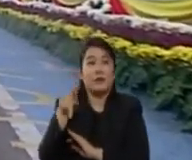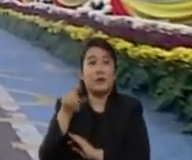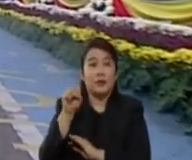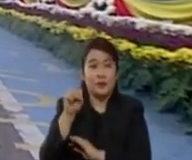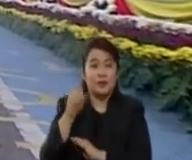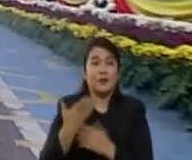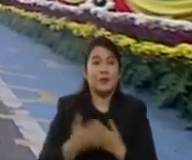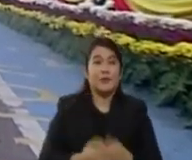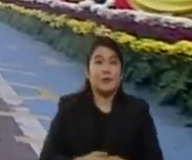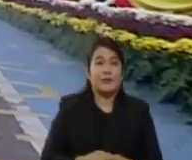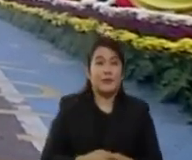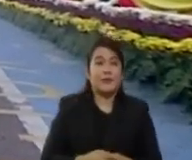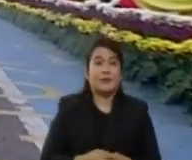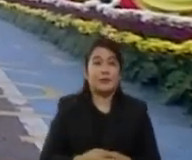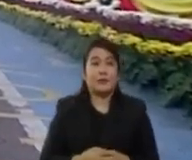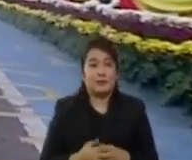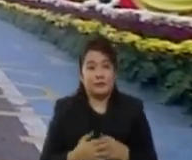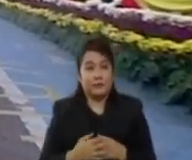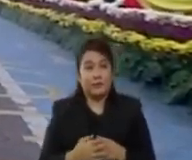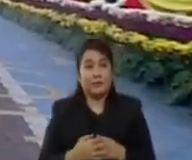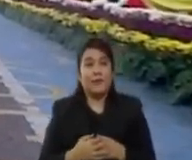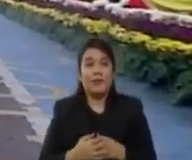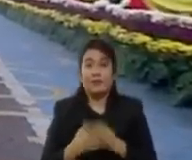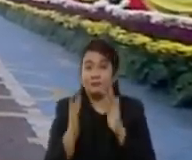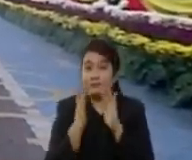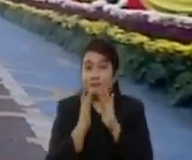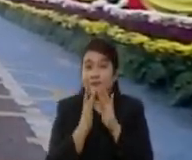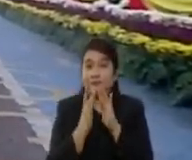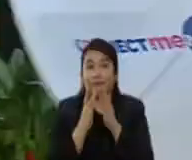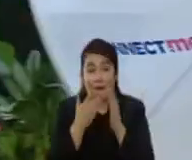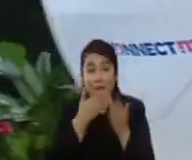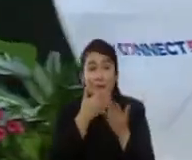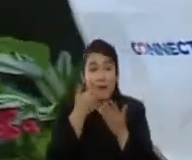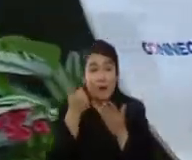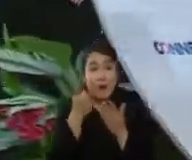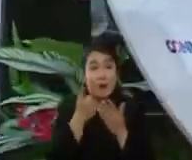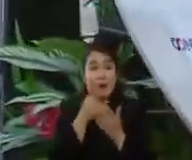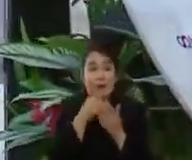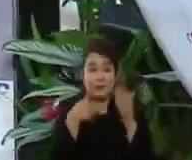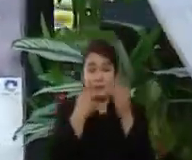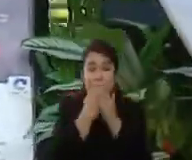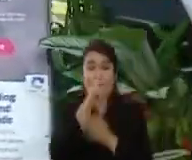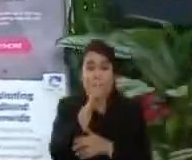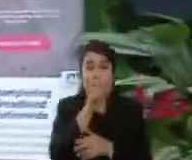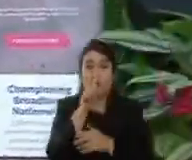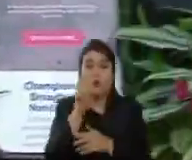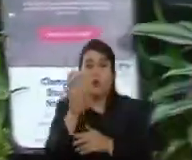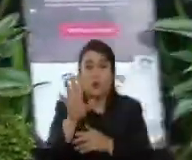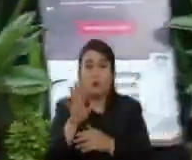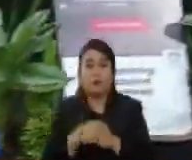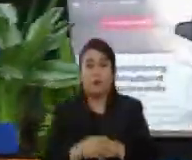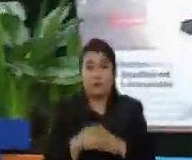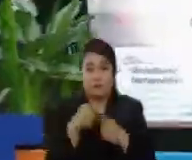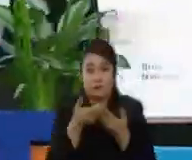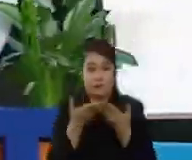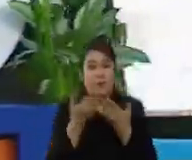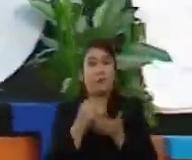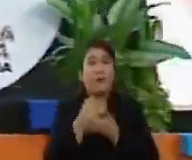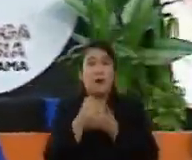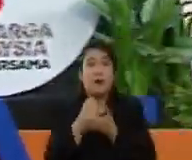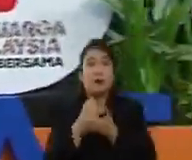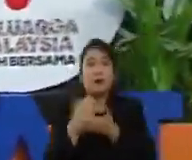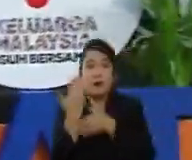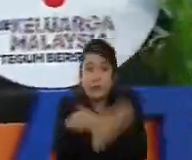Penyokong usaha mencapai 100% kesaling hubungan internet menjelang 2025, Miasat turut membantu rakyat menikmati pelbagai manfaat